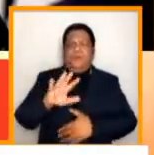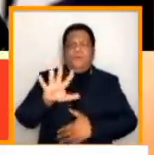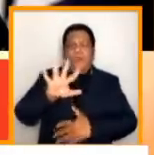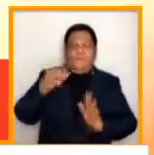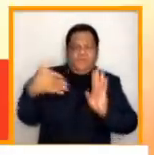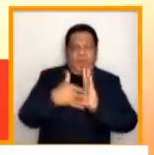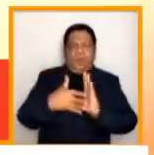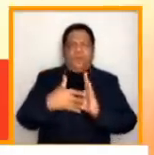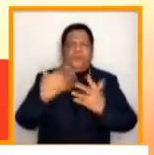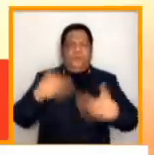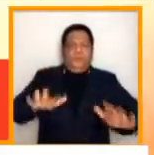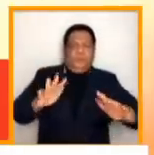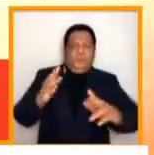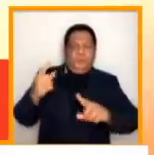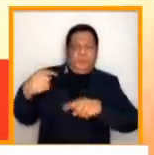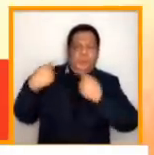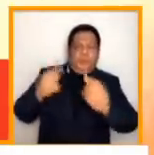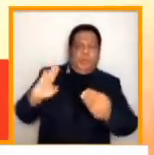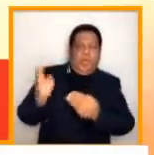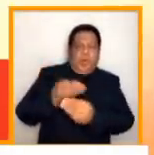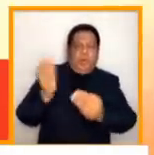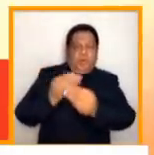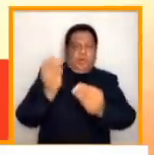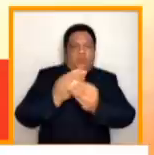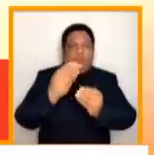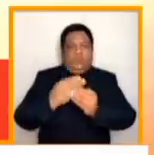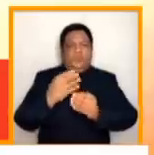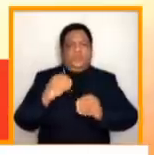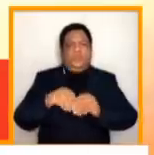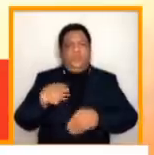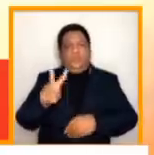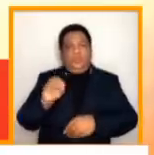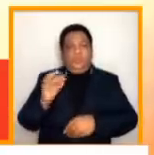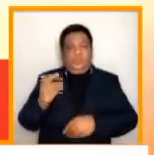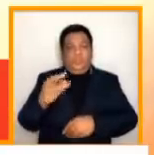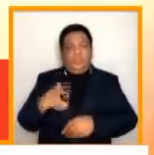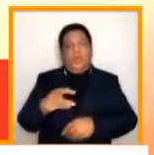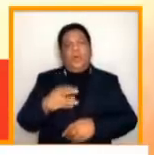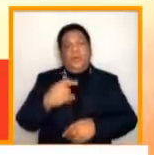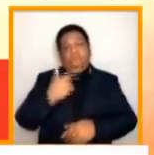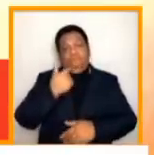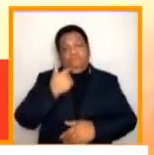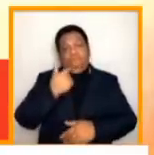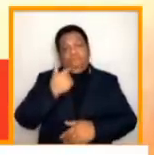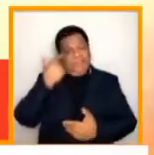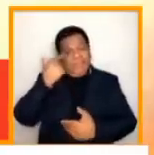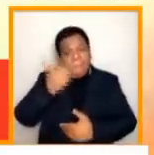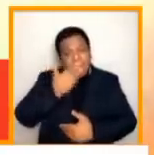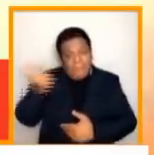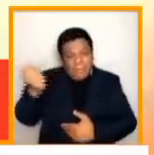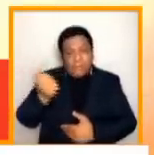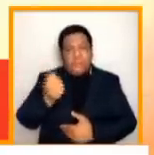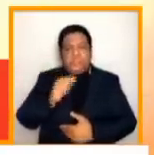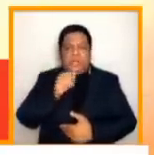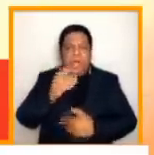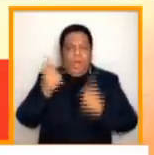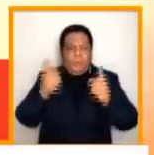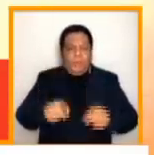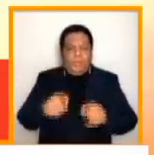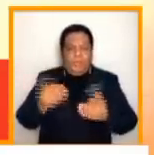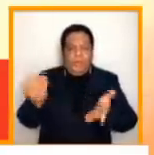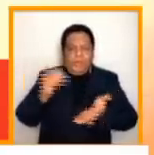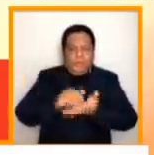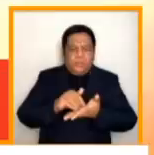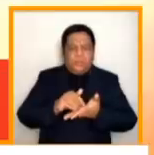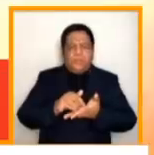mula noong 2016. At maganda nga sana, hindi na mangyari na magkakaroon ng ganitong sitwasyon. Kaya nga, doon tayo tumututok doon sa ating